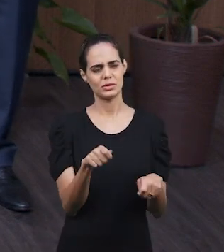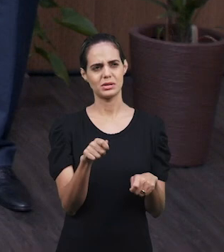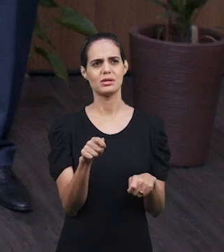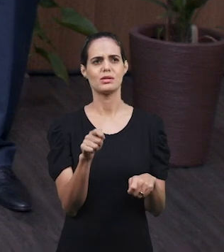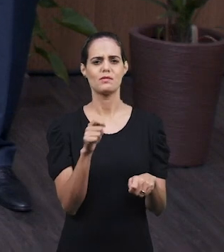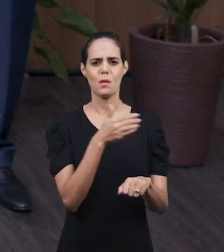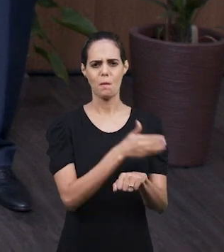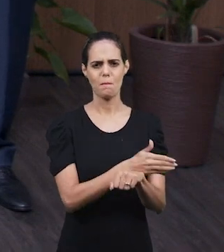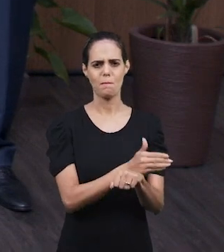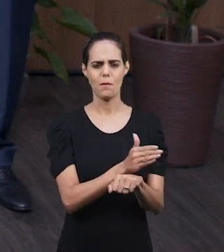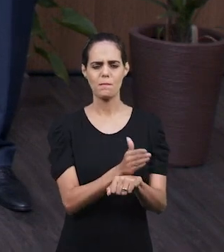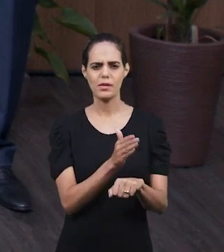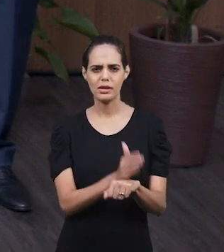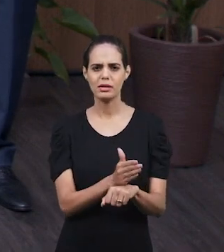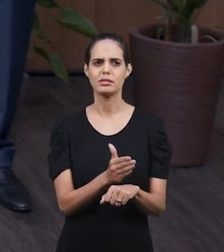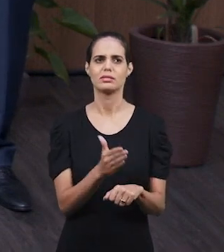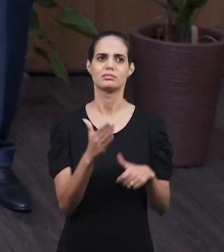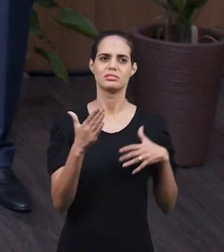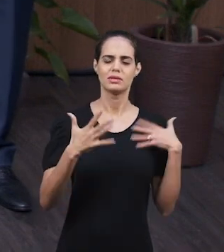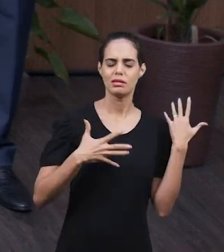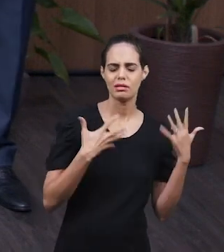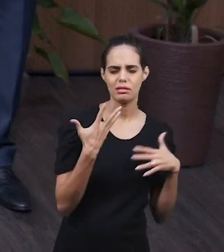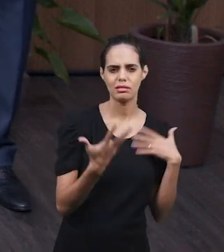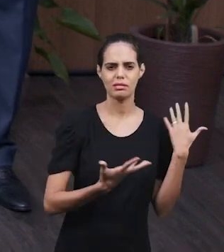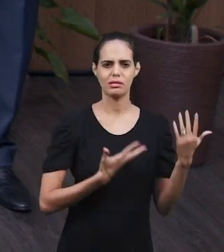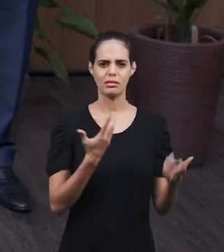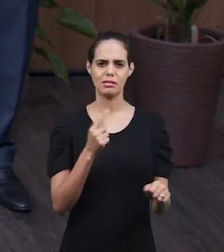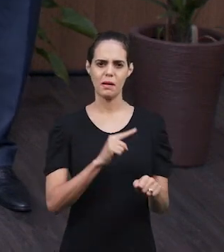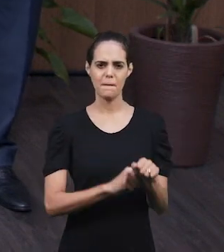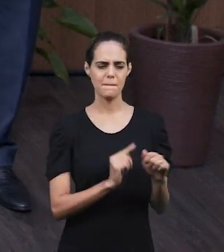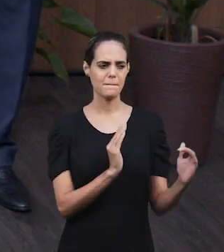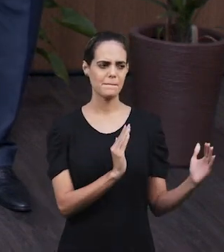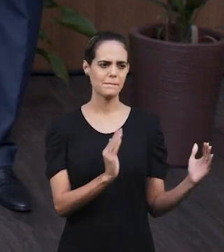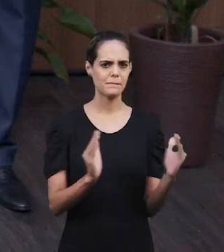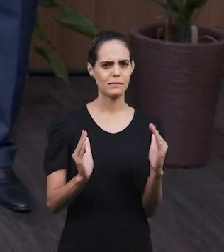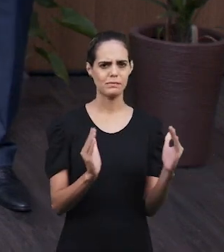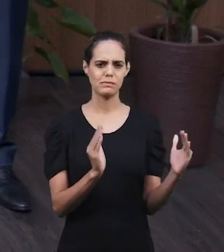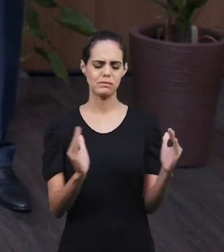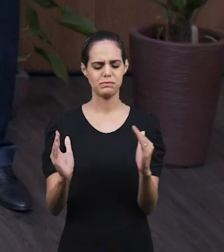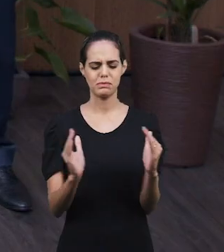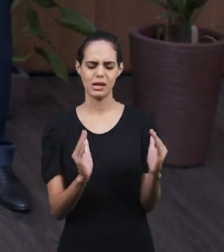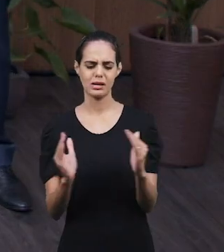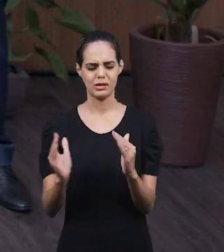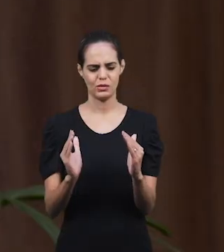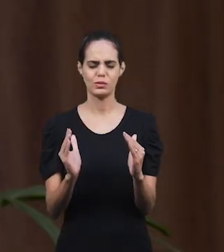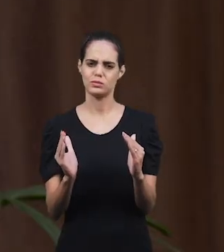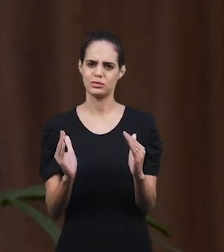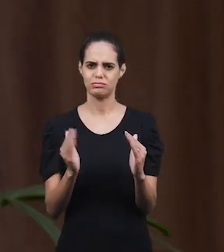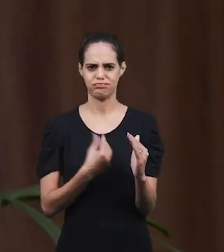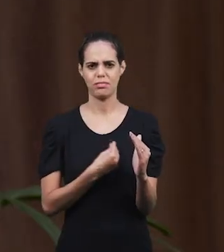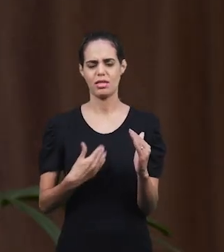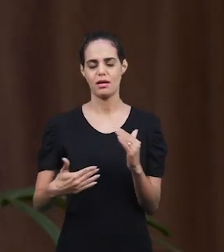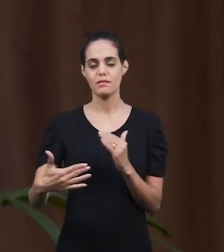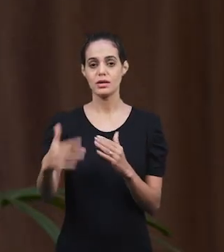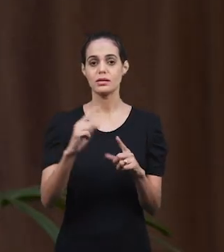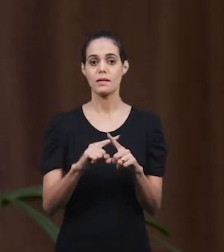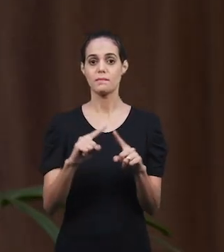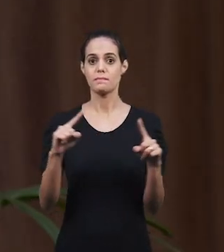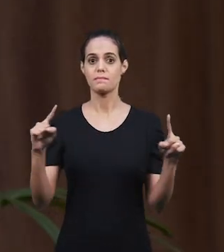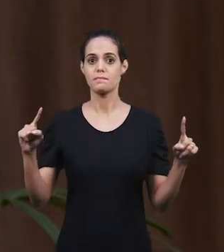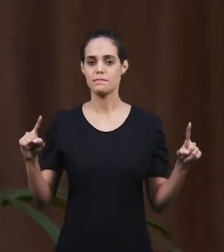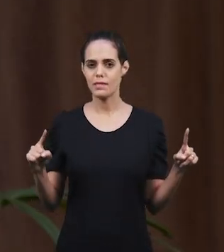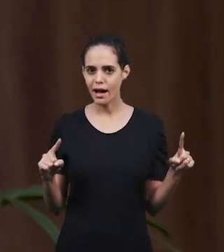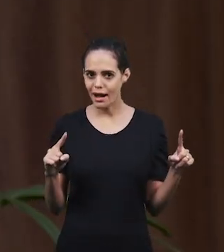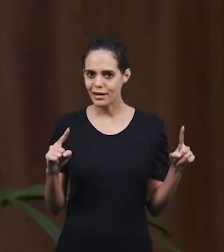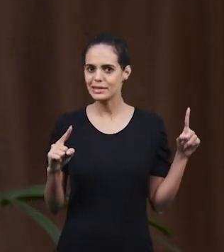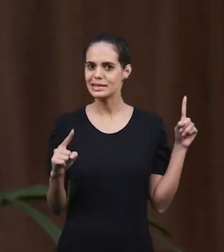un soulagement passager à des certains moments, peuvent apporter des bénéfices, mais rien, regardez